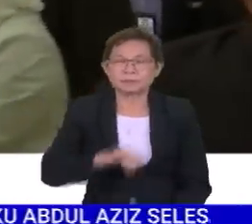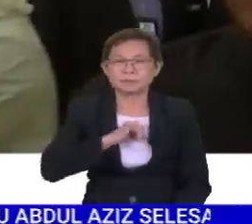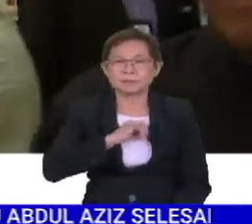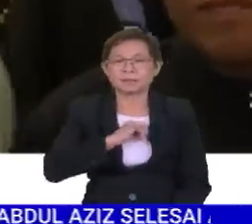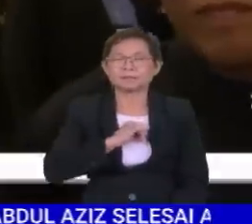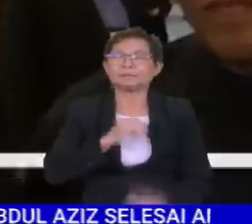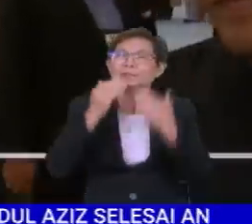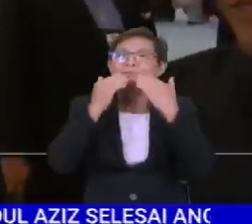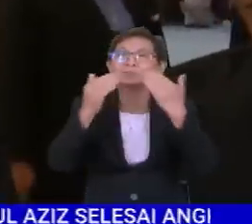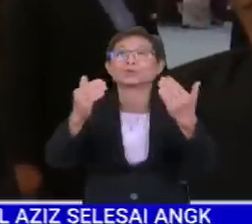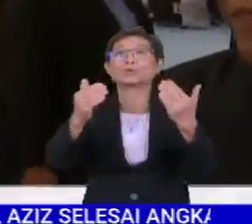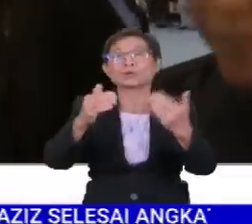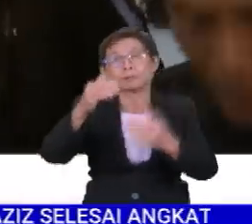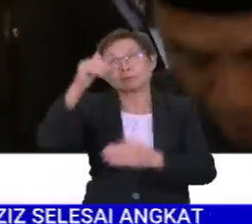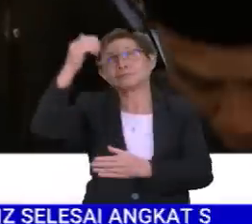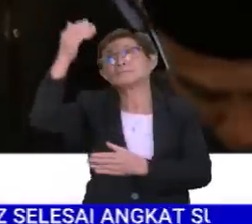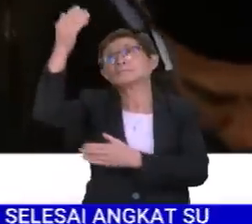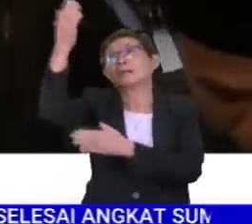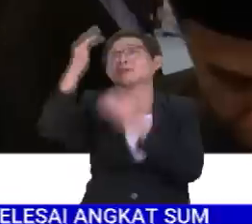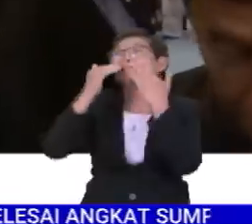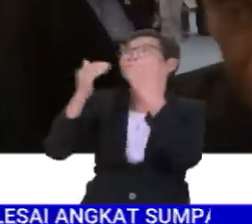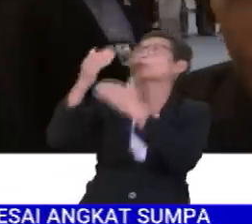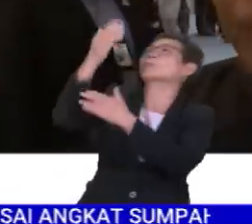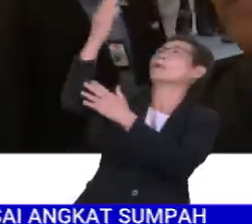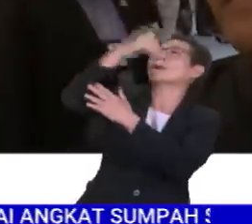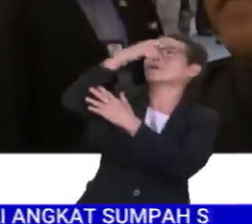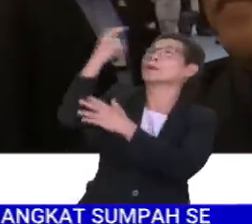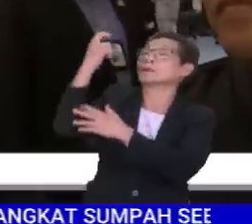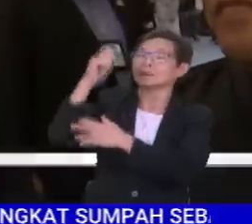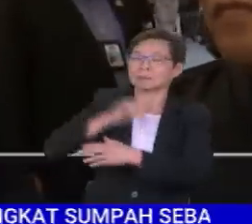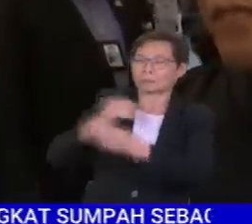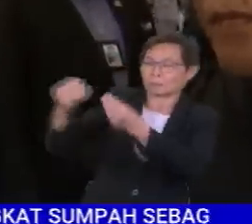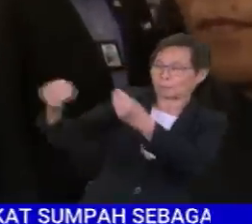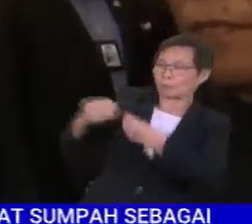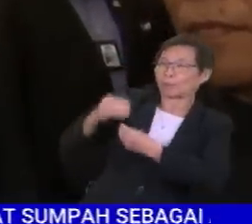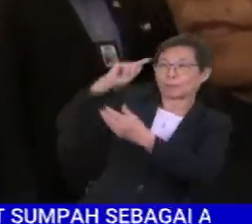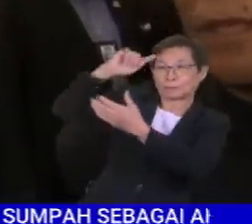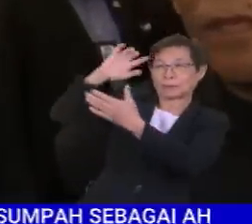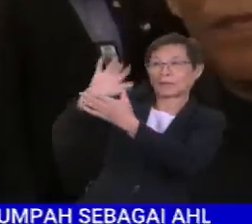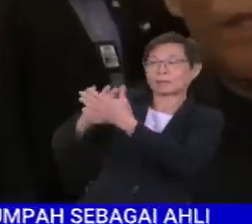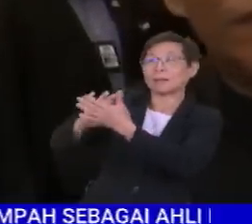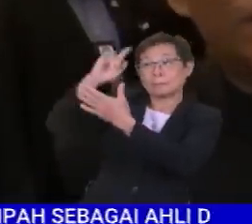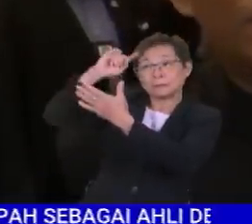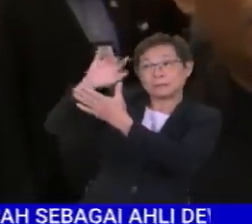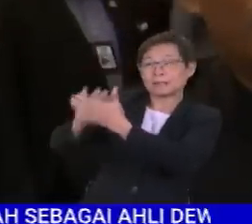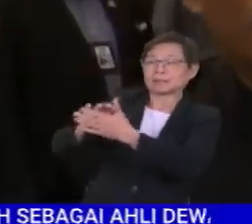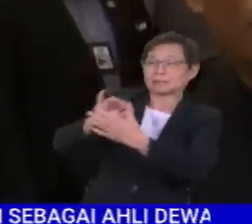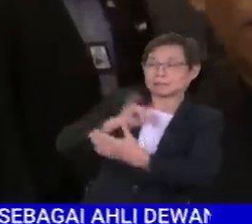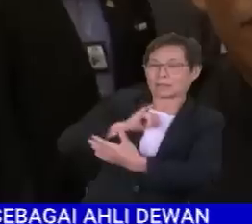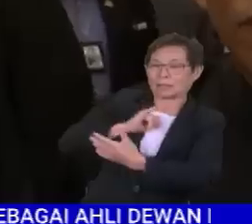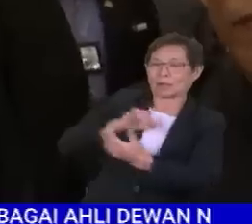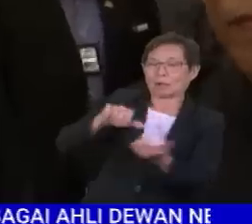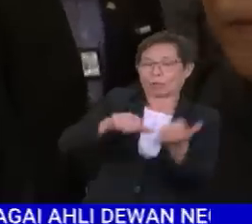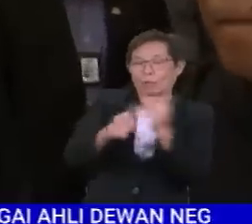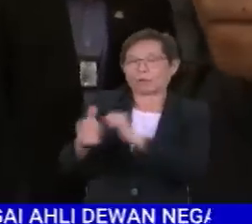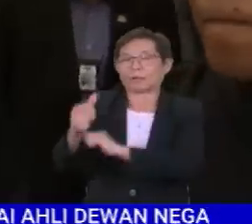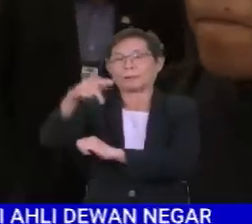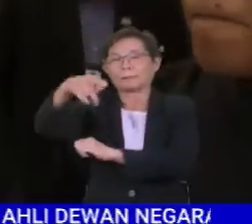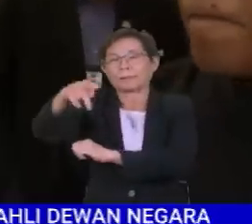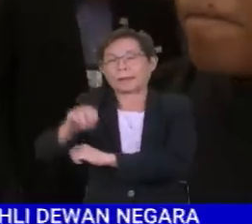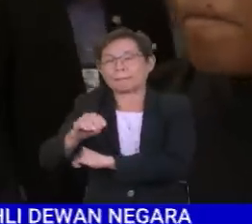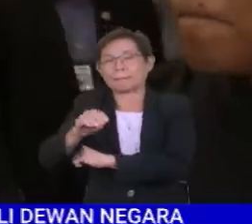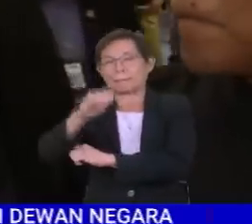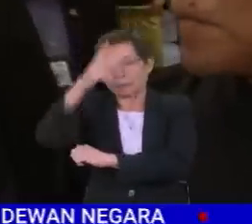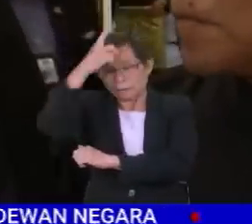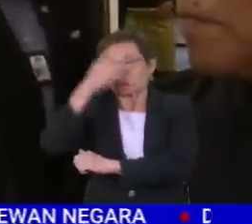Saya bersyukur kepada Allah SWT kerana diberikan kepercayaan oleh Yang Amat Berhormat Perdana